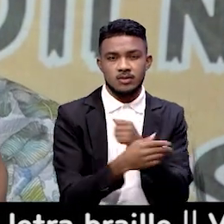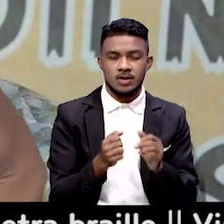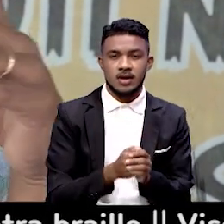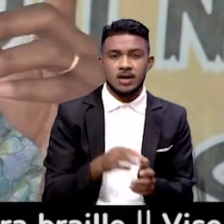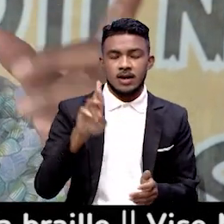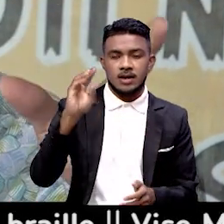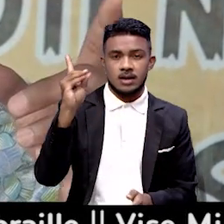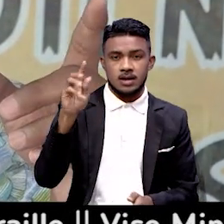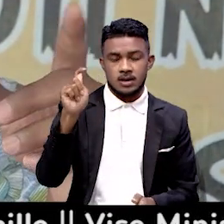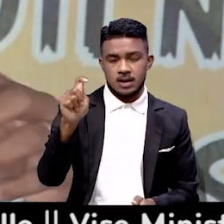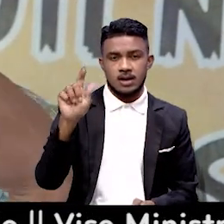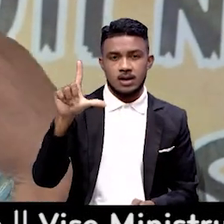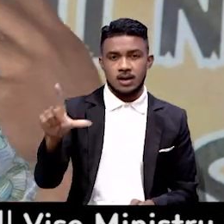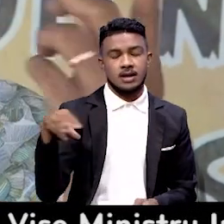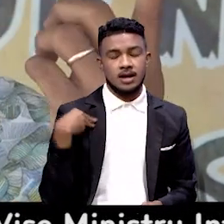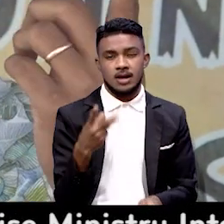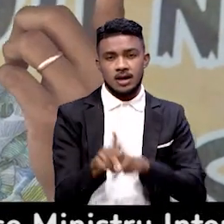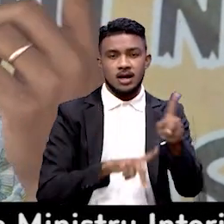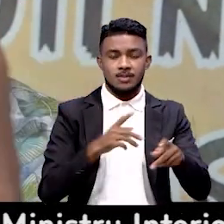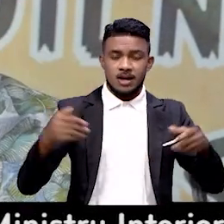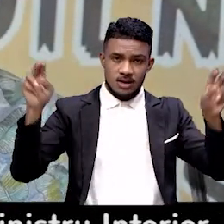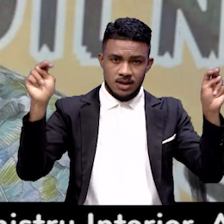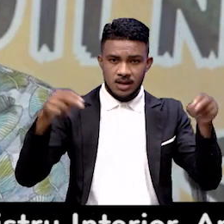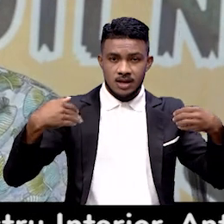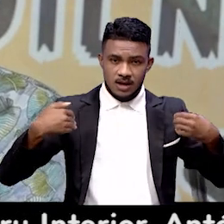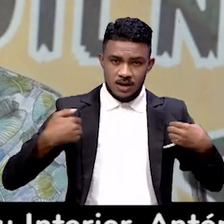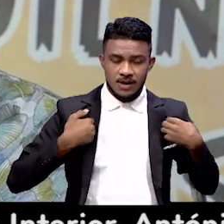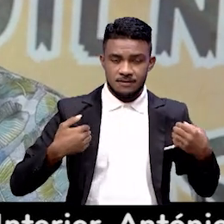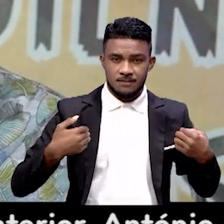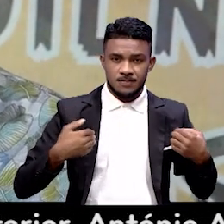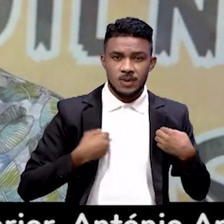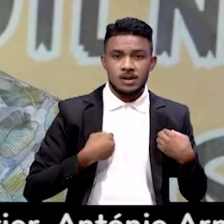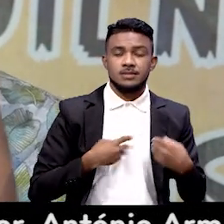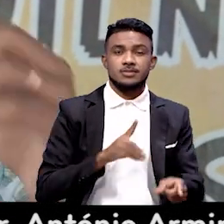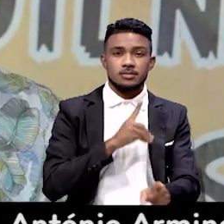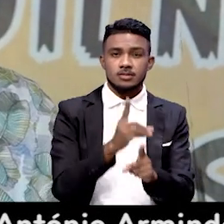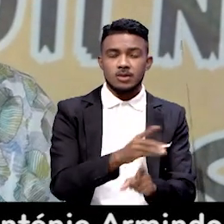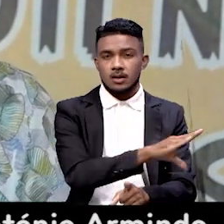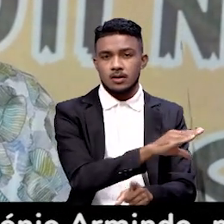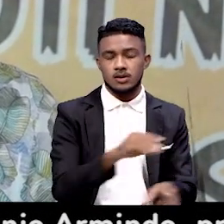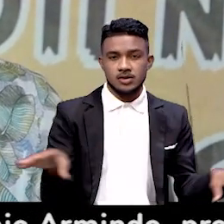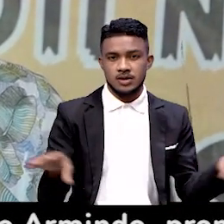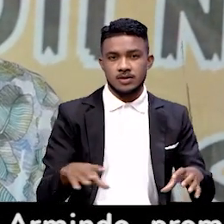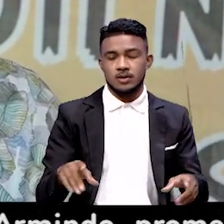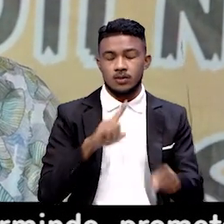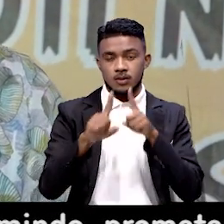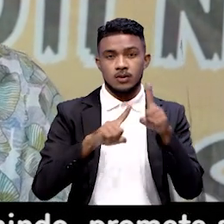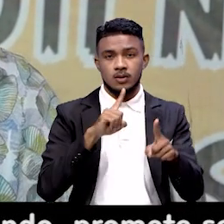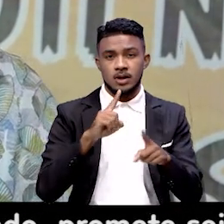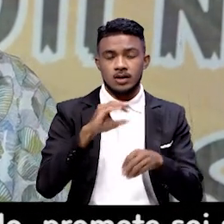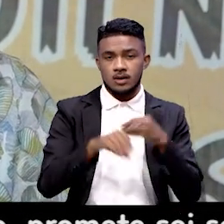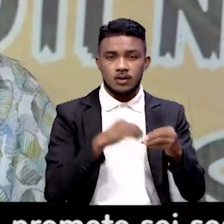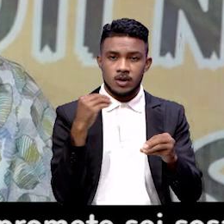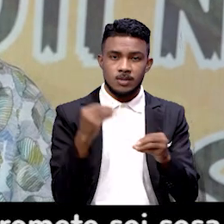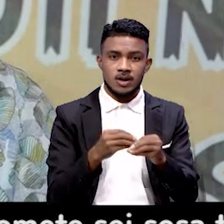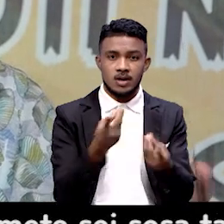direito, ia dever. Label kuliah di titik direito mebe ita dever lah ya. Demi ini maka kuliah kon berdemokrasi. Tamre maka